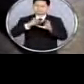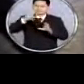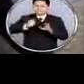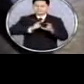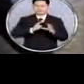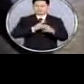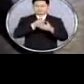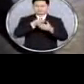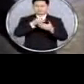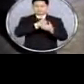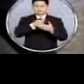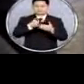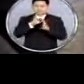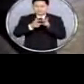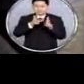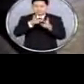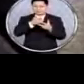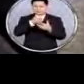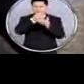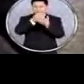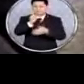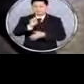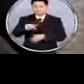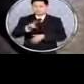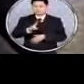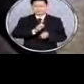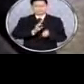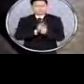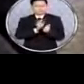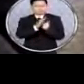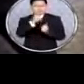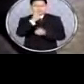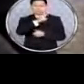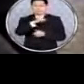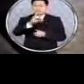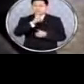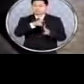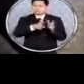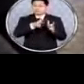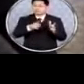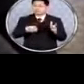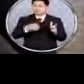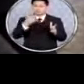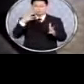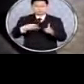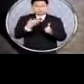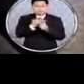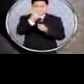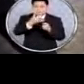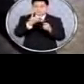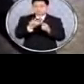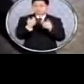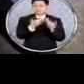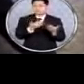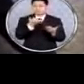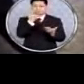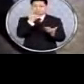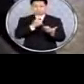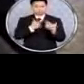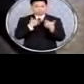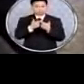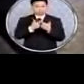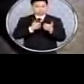能在哪里。所以马总统说要推展绿色能源产业，我也真不知道说如果再给你4年，你会有什么